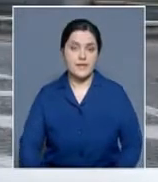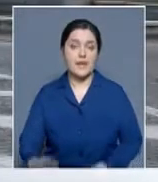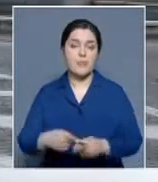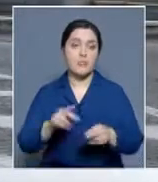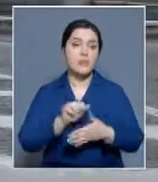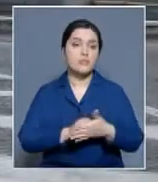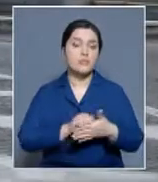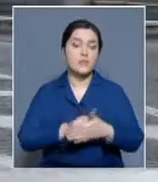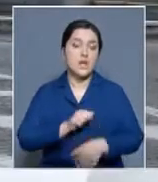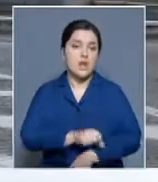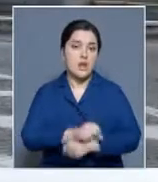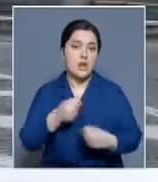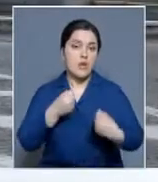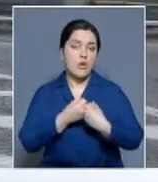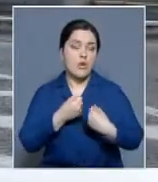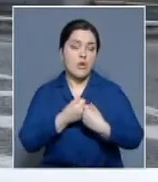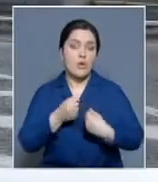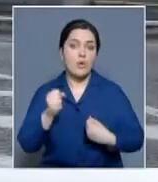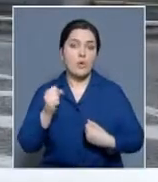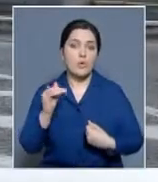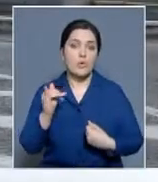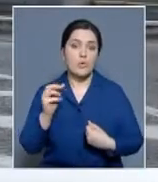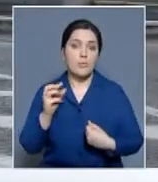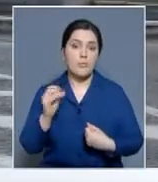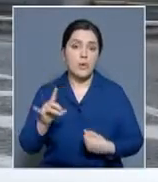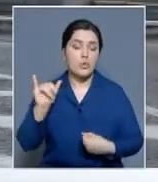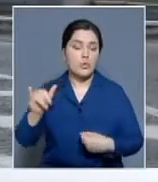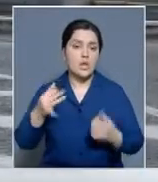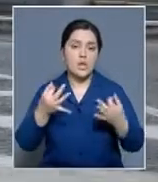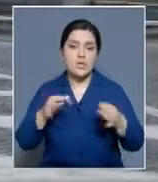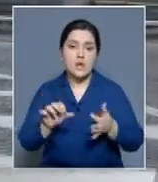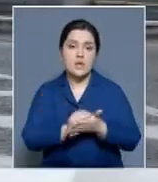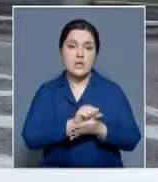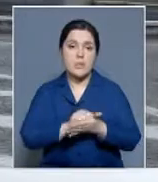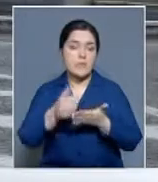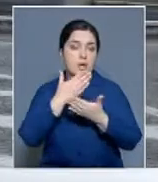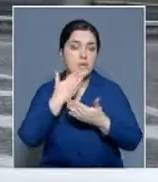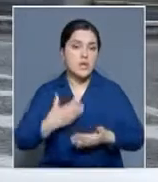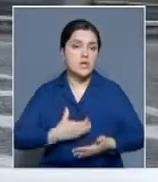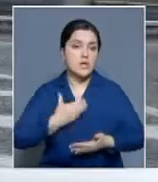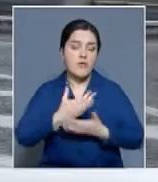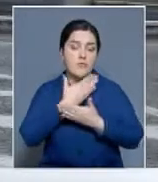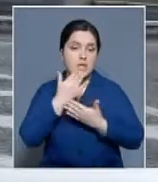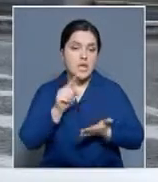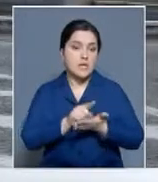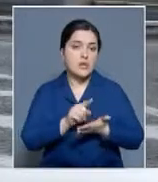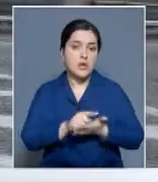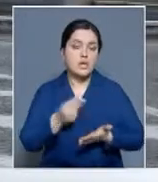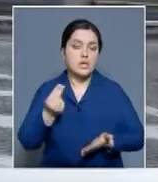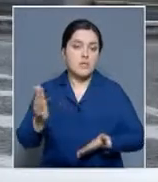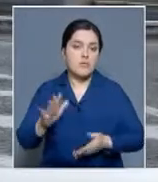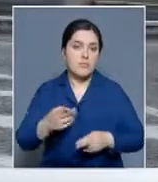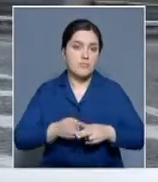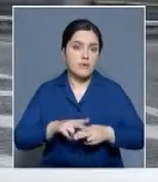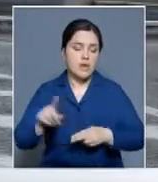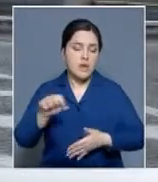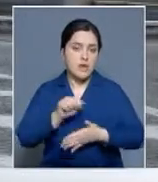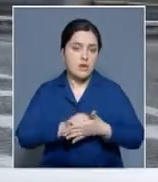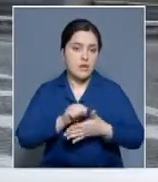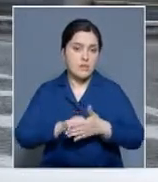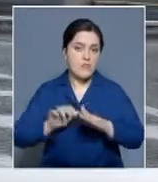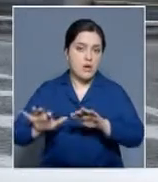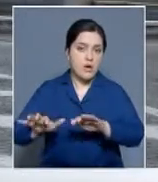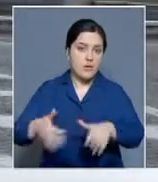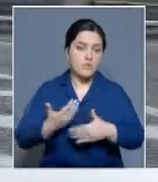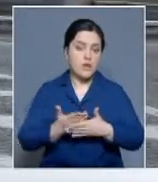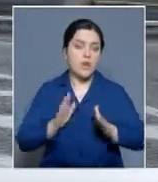водители Uber, конкуренты, которые возят пассажиров без лицензии, без страховки и не платят налогов. Отнимают работу, другими словами, предлагая